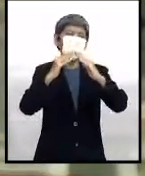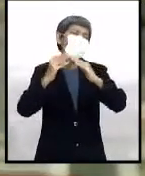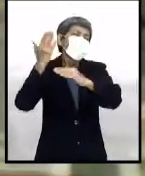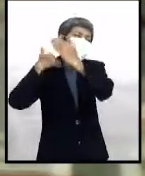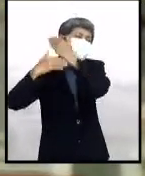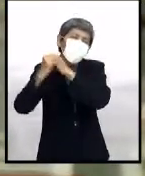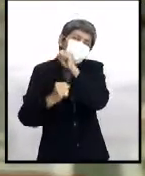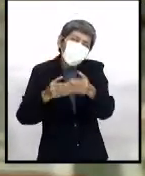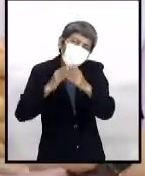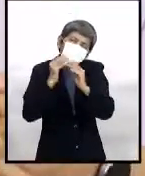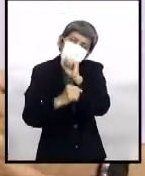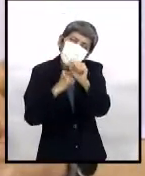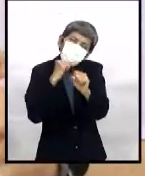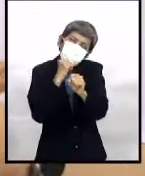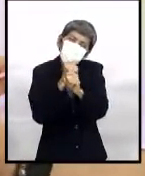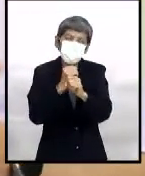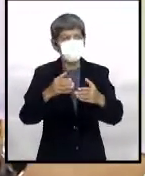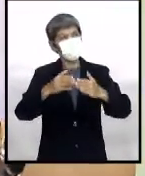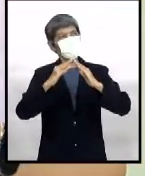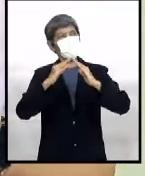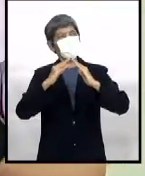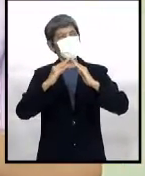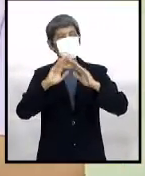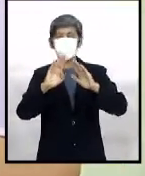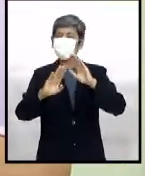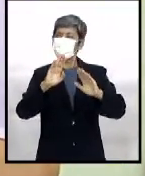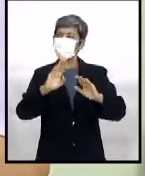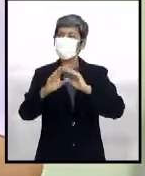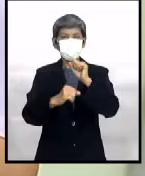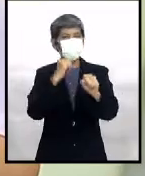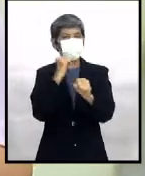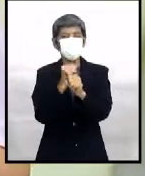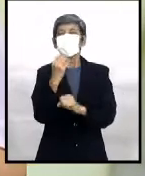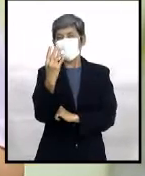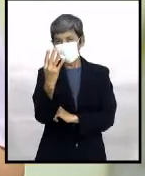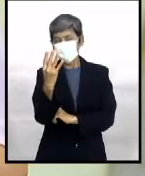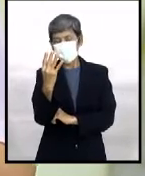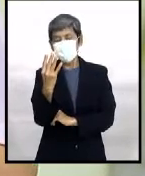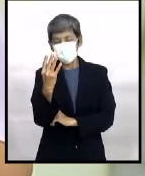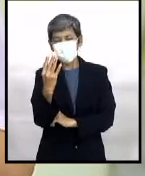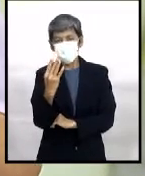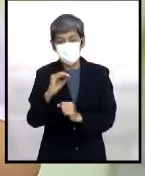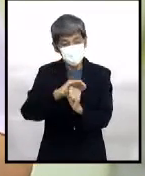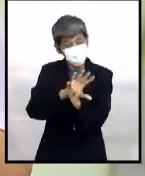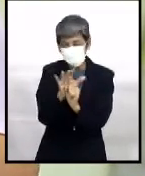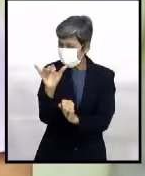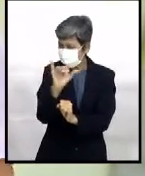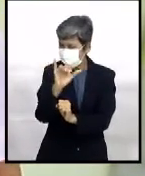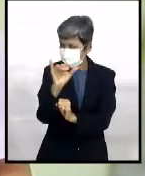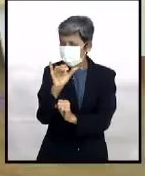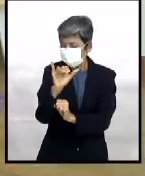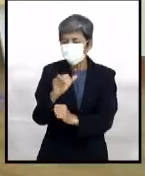ขึ้นมากี่ปีแล้วนะคะ10 ถ้าเกิดขึ้นมาจริงๆเนี่ยประมาณสัก4ปี 4ปี ใช่ครับก่อนโควิดไม่น